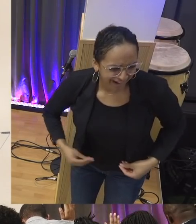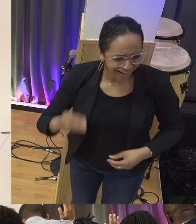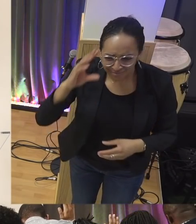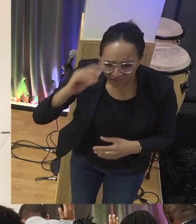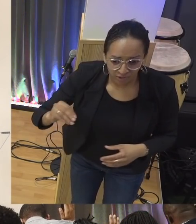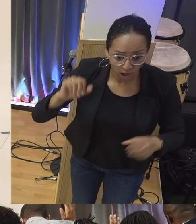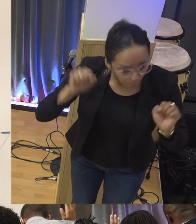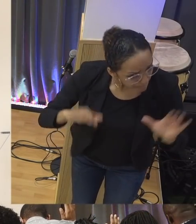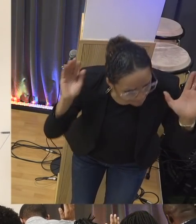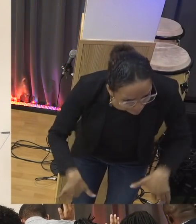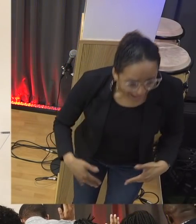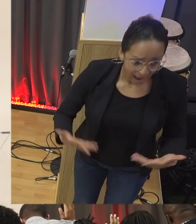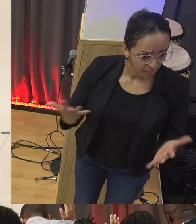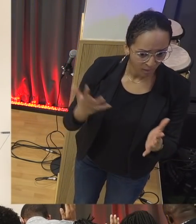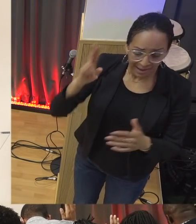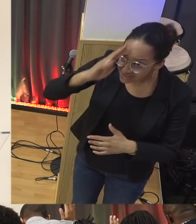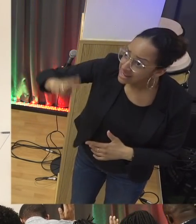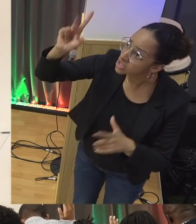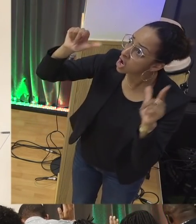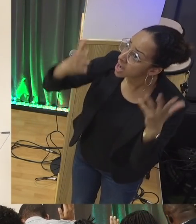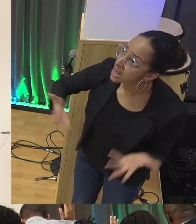et servir le Seigneur. Ouvre ta bouche et il